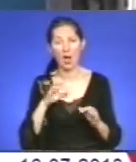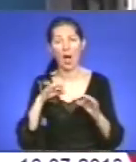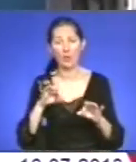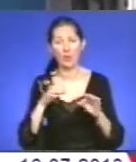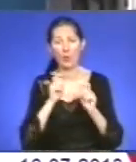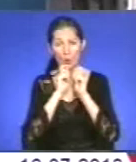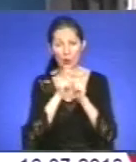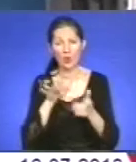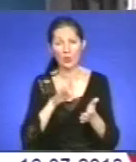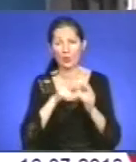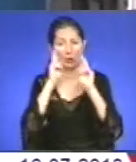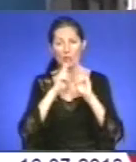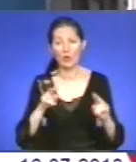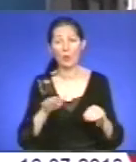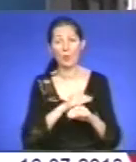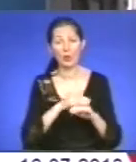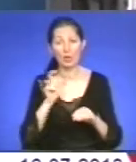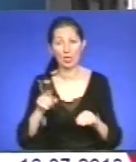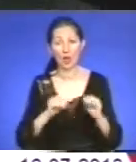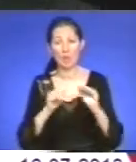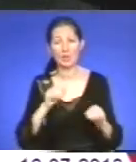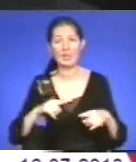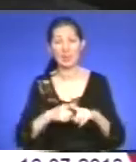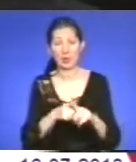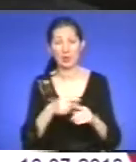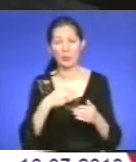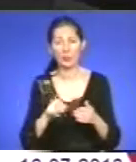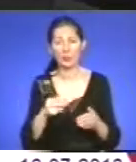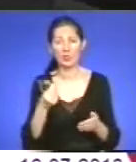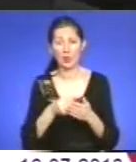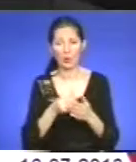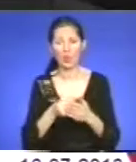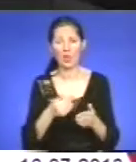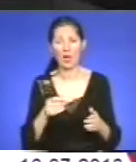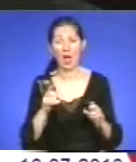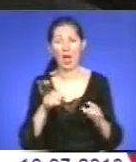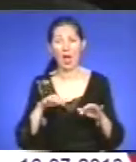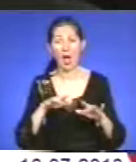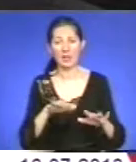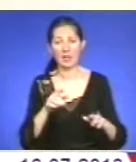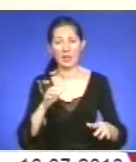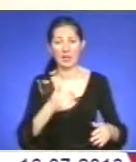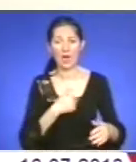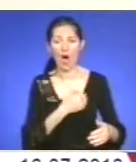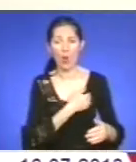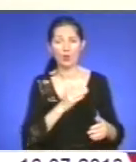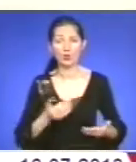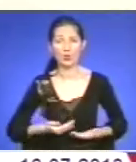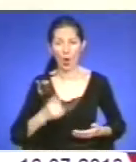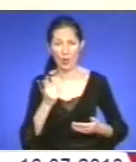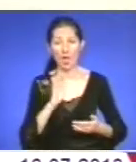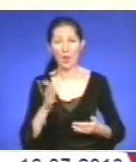благодійник. Їх обладнали технікою, придбаною за кошти, виручені в акції «Я хочу жити». Одне авто слугуватиме як дитяча швидка, друге